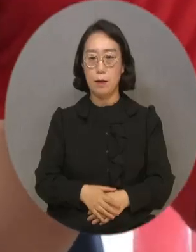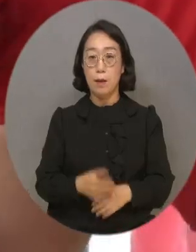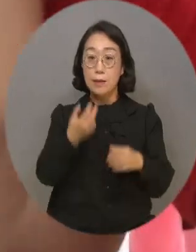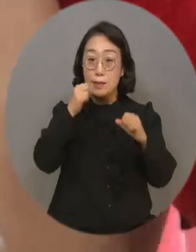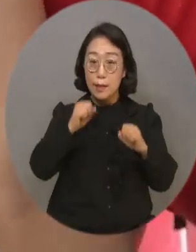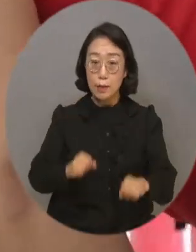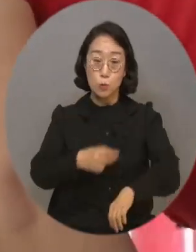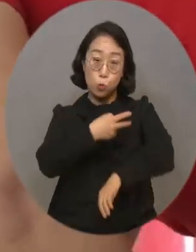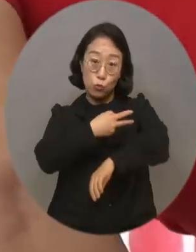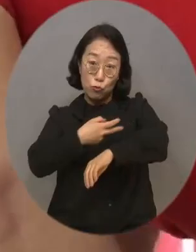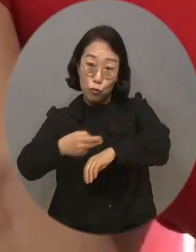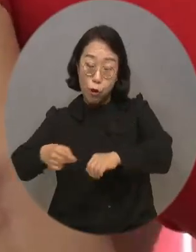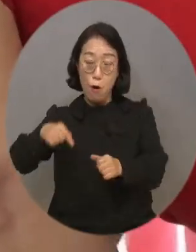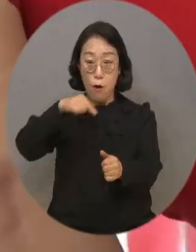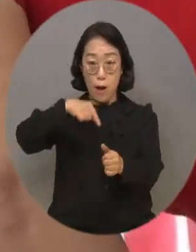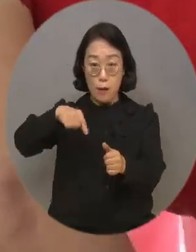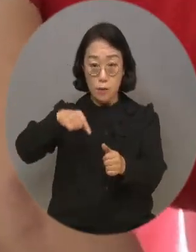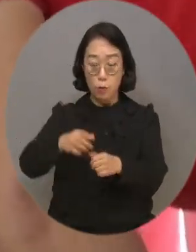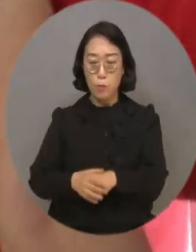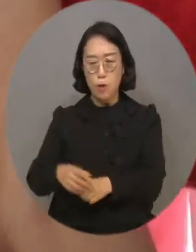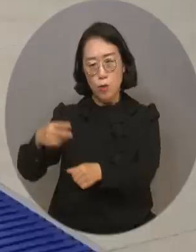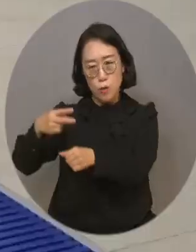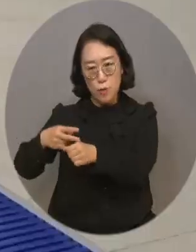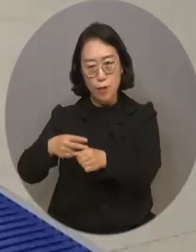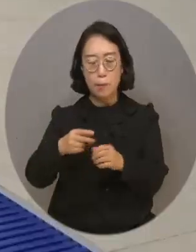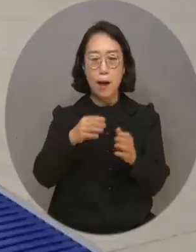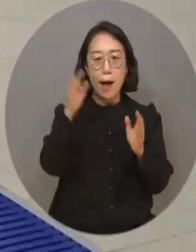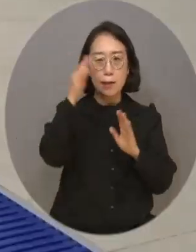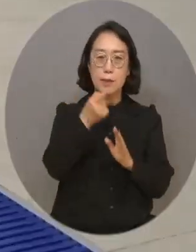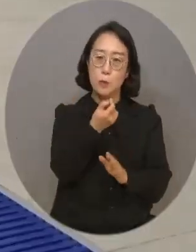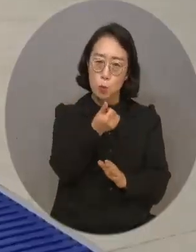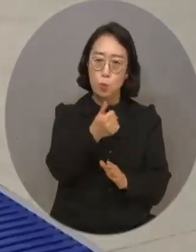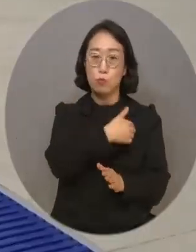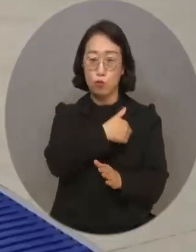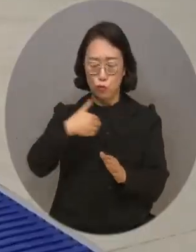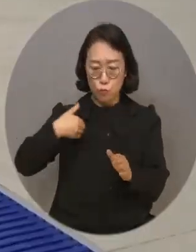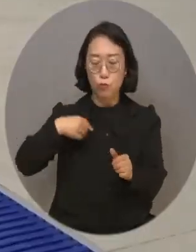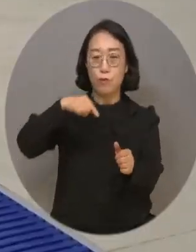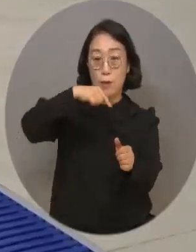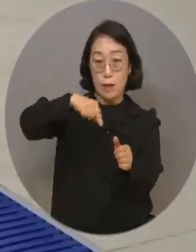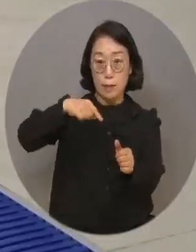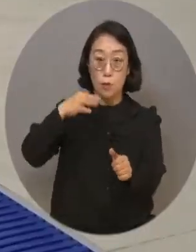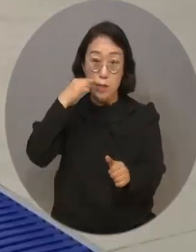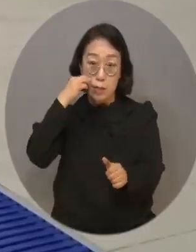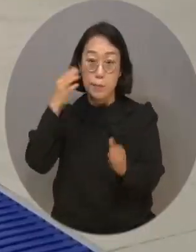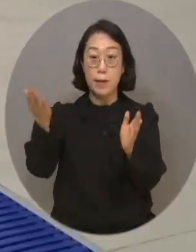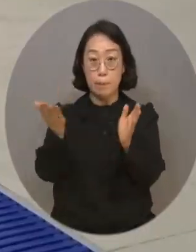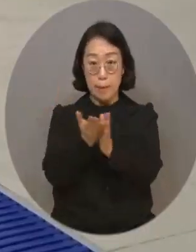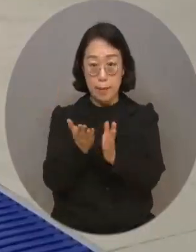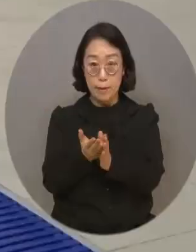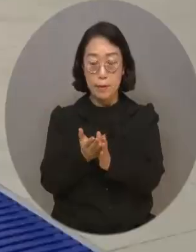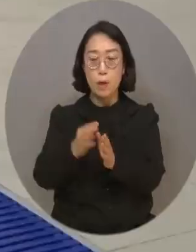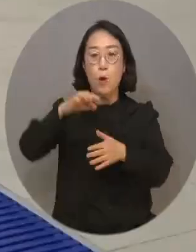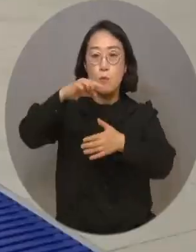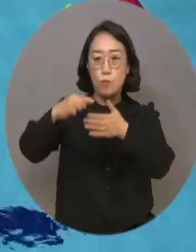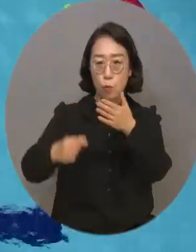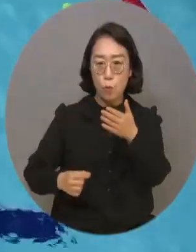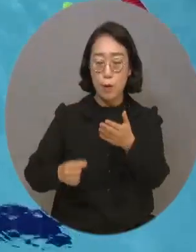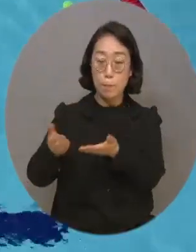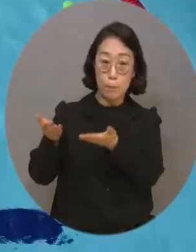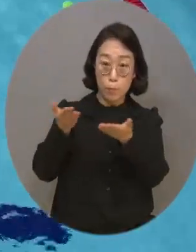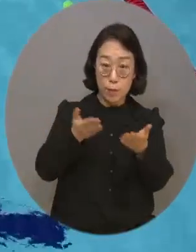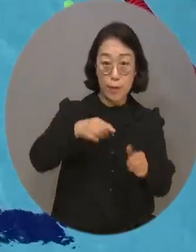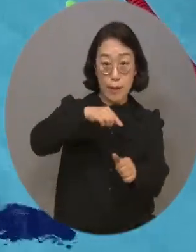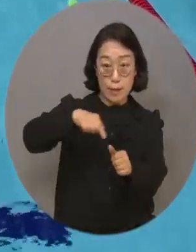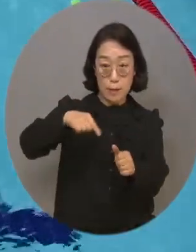수영 교육은 강사대 아동 비율 최소화와 유아의 발달 수준, 흥미를 고려한 맞춤형 프로그램 운영으로